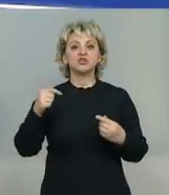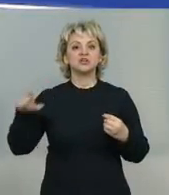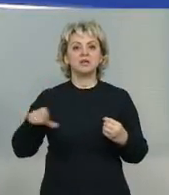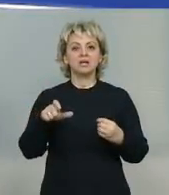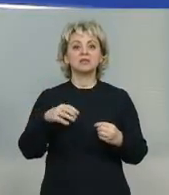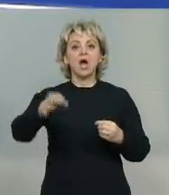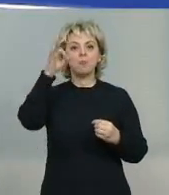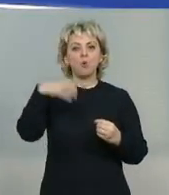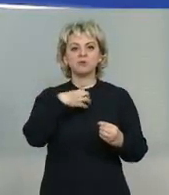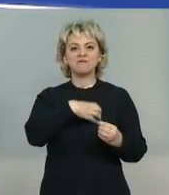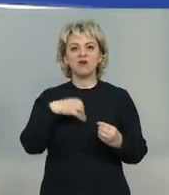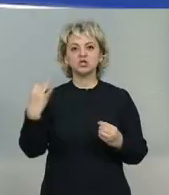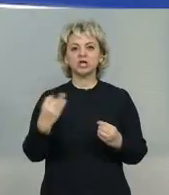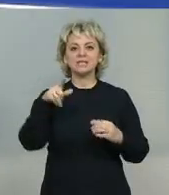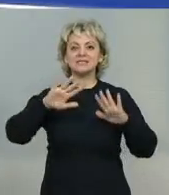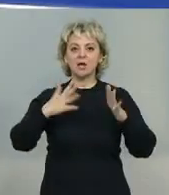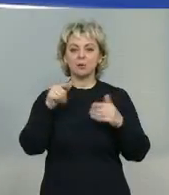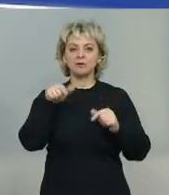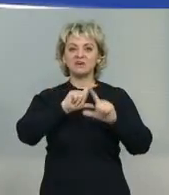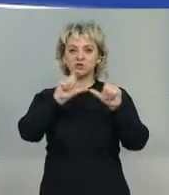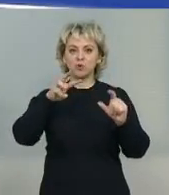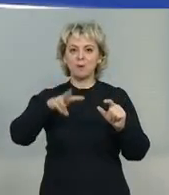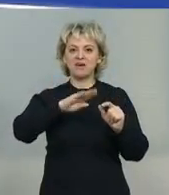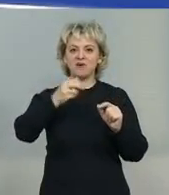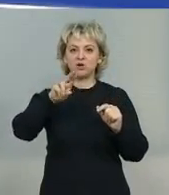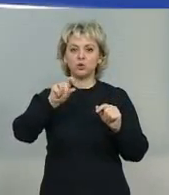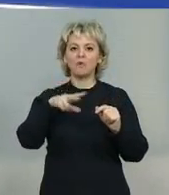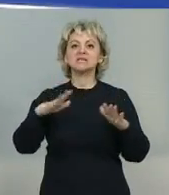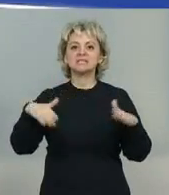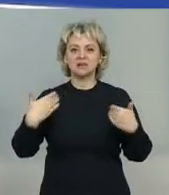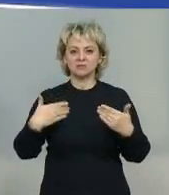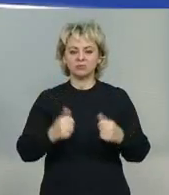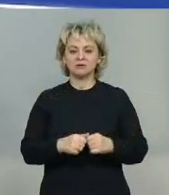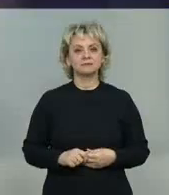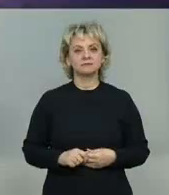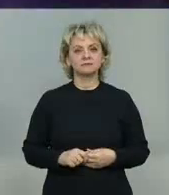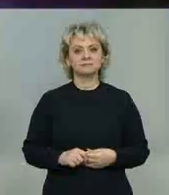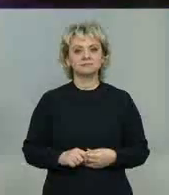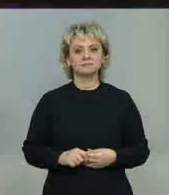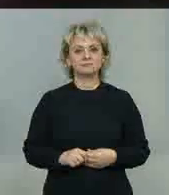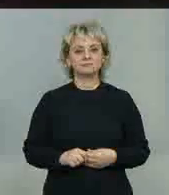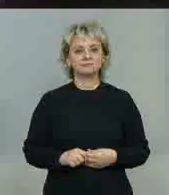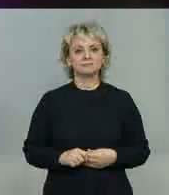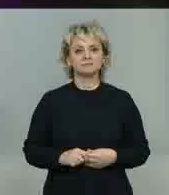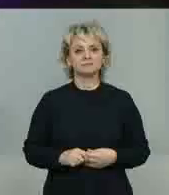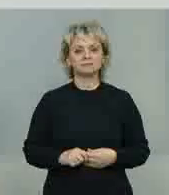«Неделя на Дону». Напомним о важных и интересных событиях. В студии Мария Филинкова. Здравствуйте.